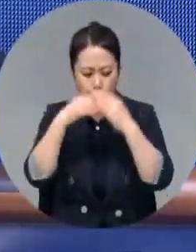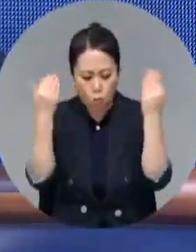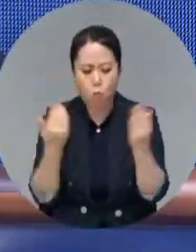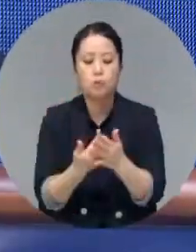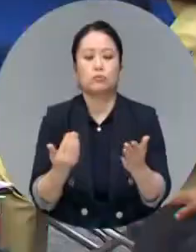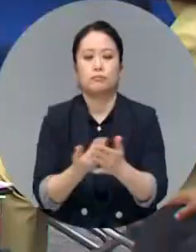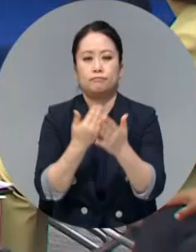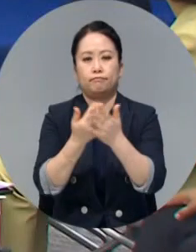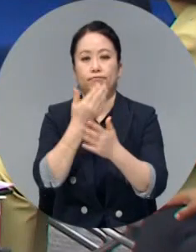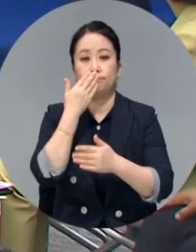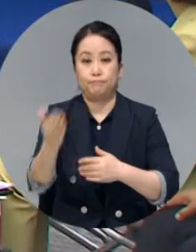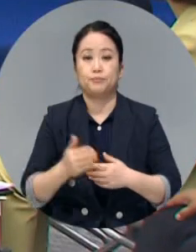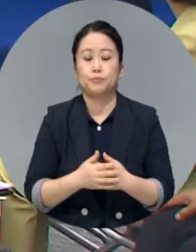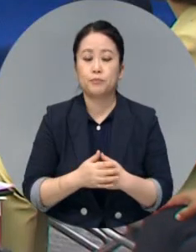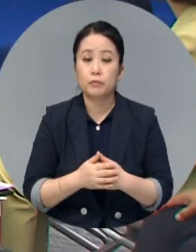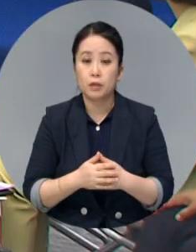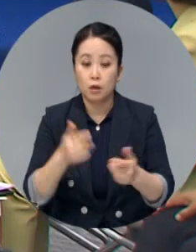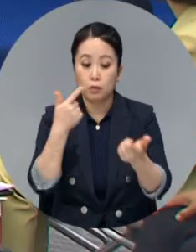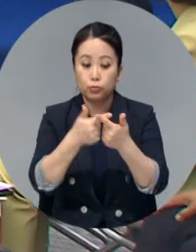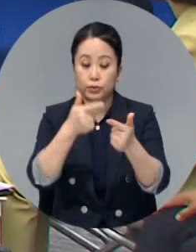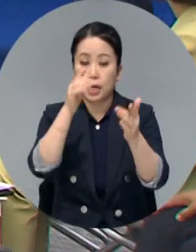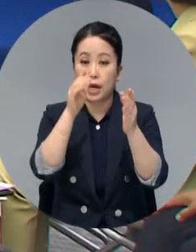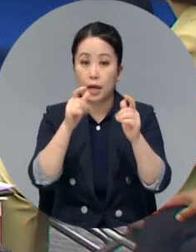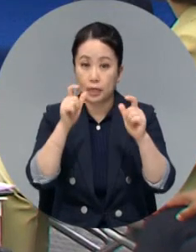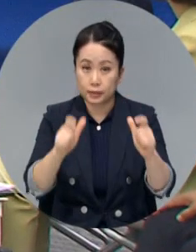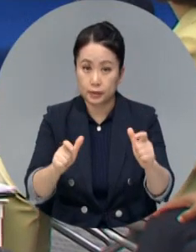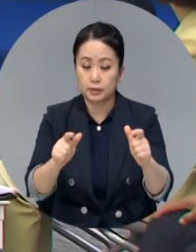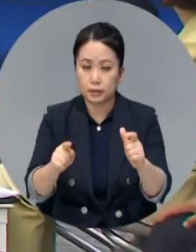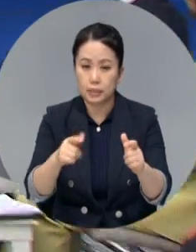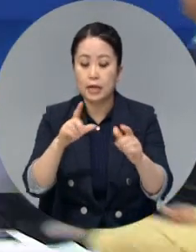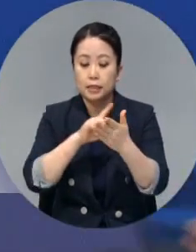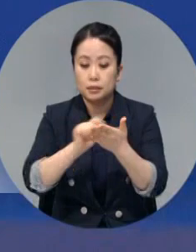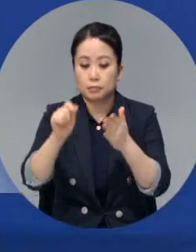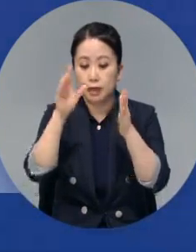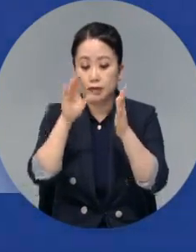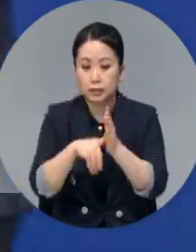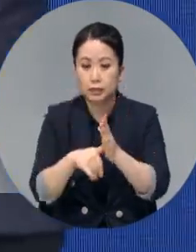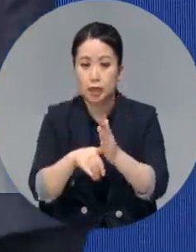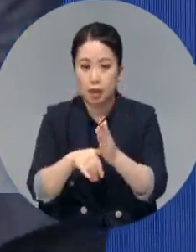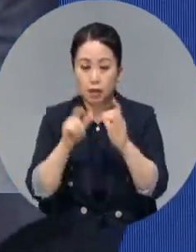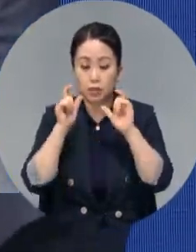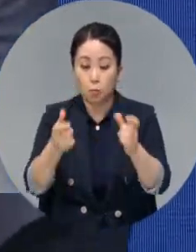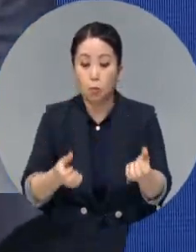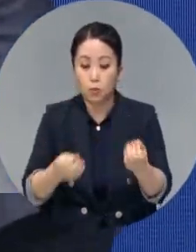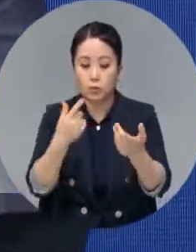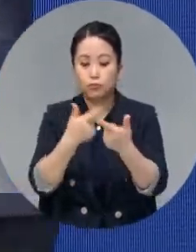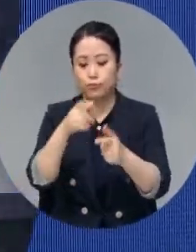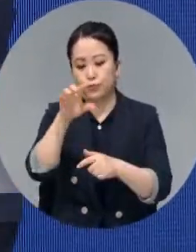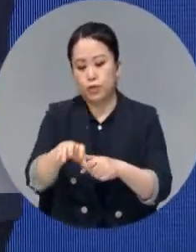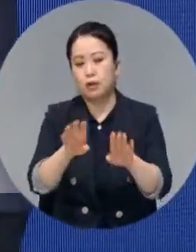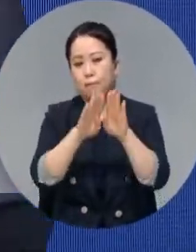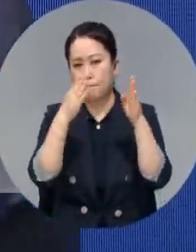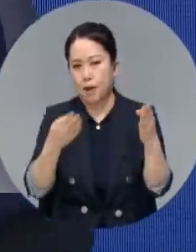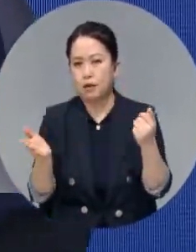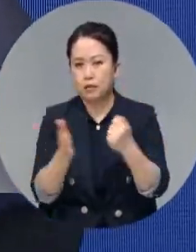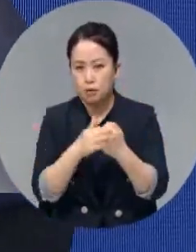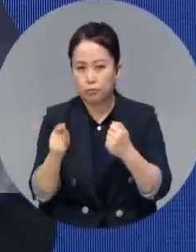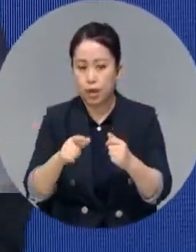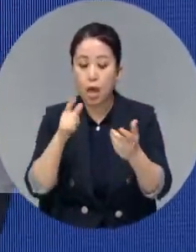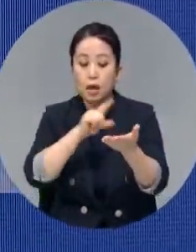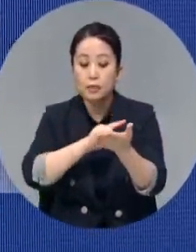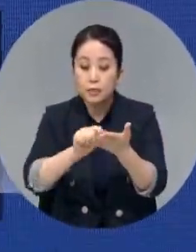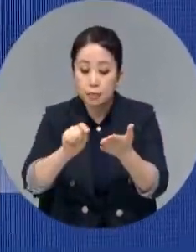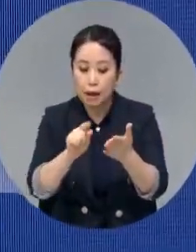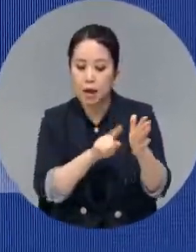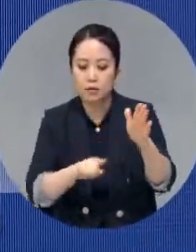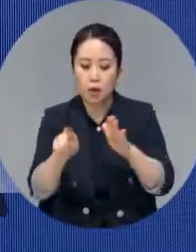있습니다. 부산시는 지방시대를 알리는 선포식이 부산에서 개최된 만큼 지방시대의 선도도시로 앞서 나간다는